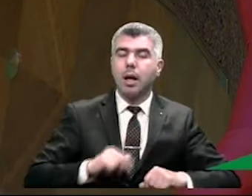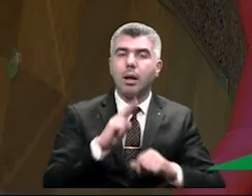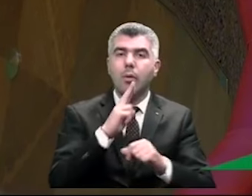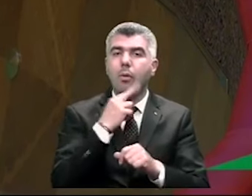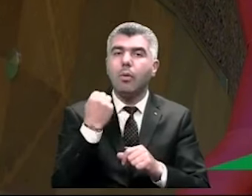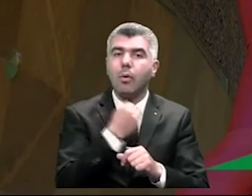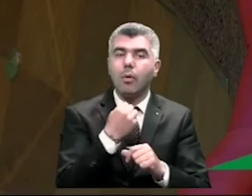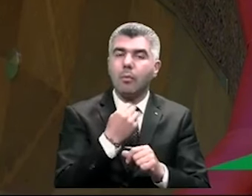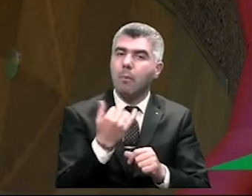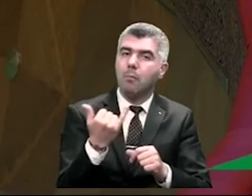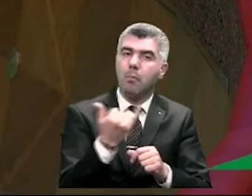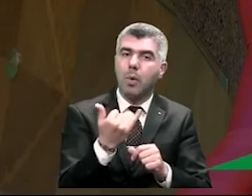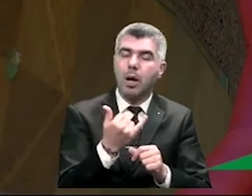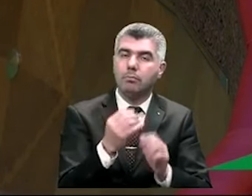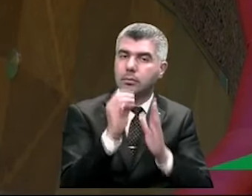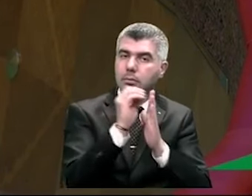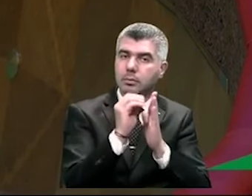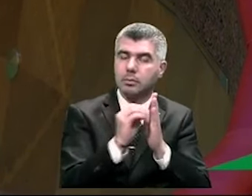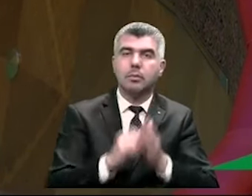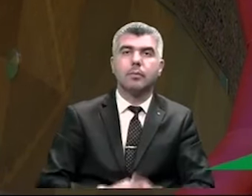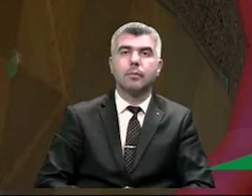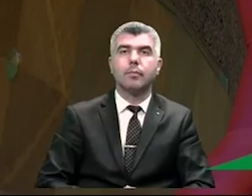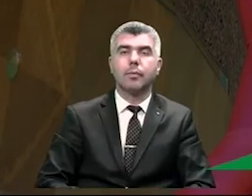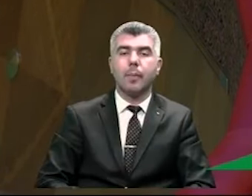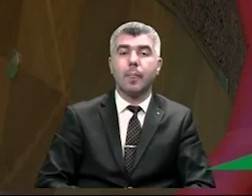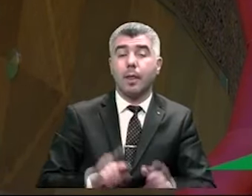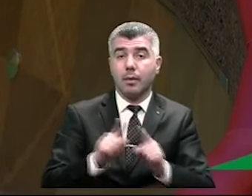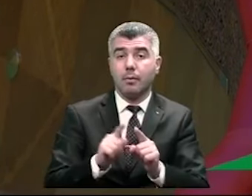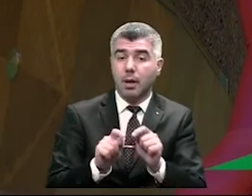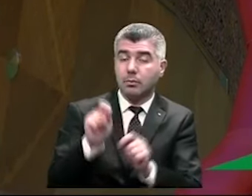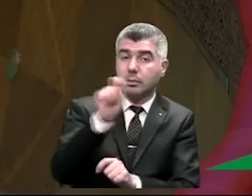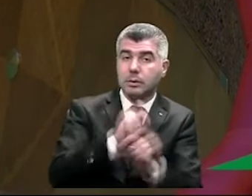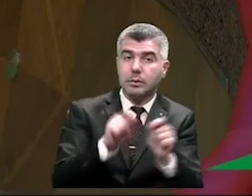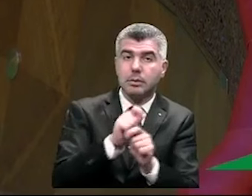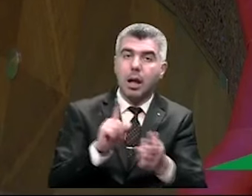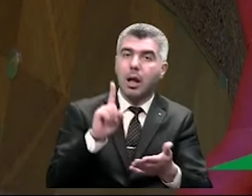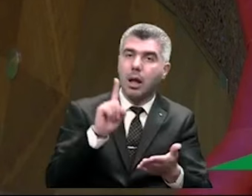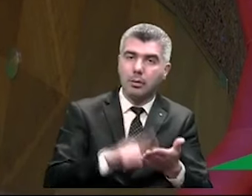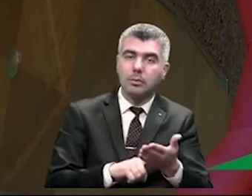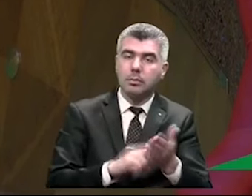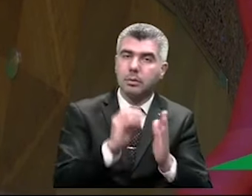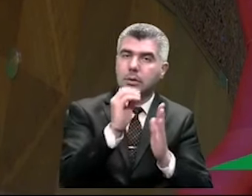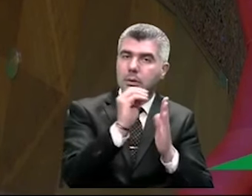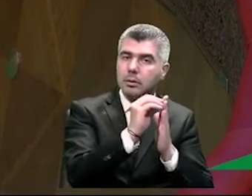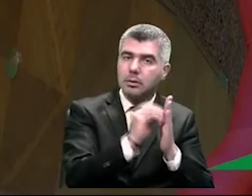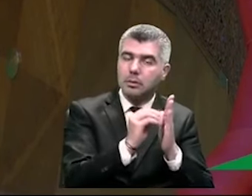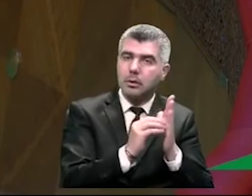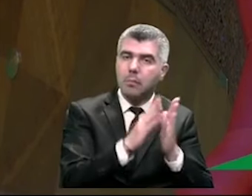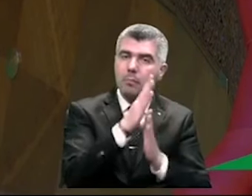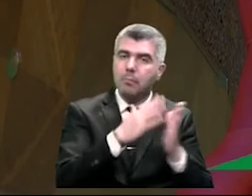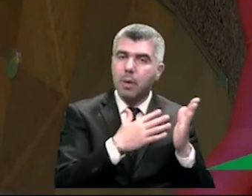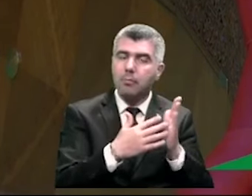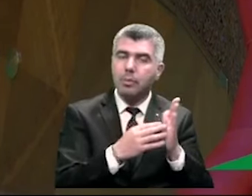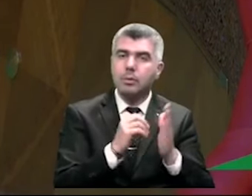ديالنا اهميه كبيره اولا درجنا هذه الوحدات ديال المهارات ولات الزاميه ودرج نها في الهندسه البيداغوجيا